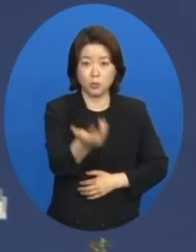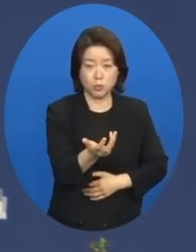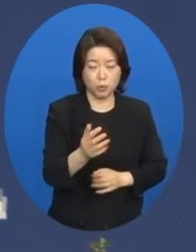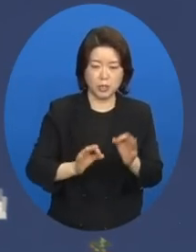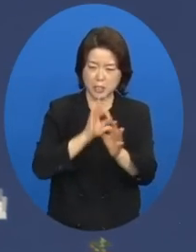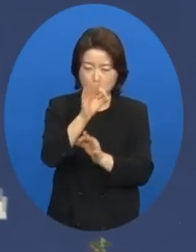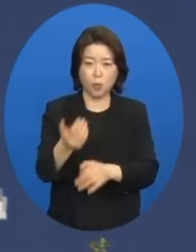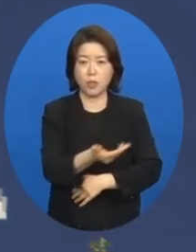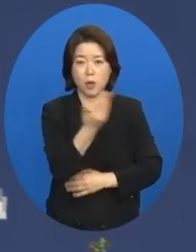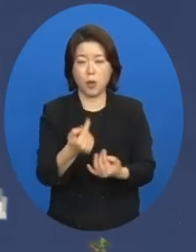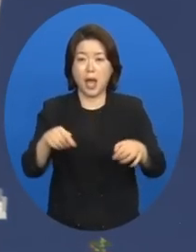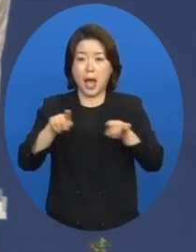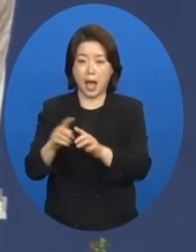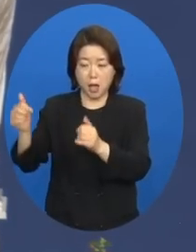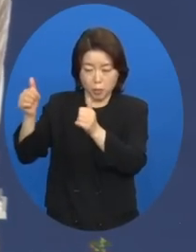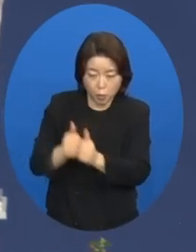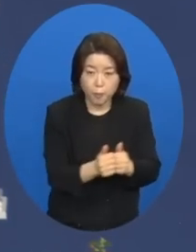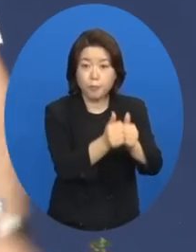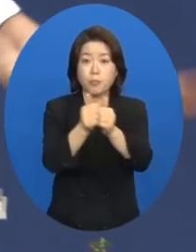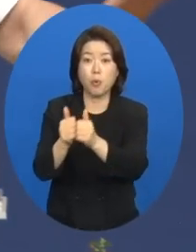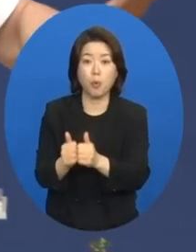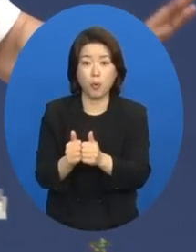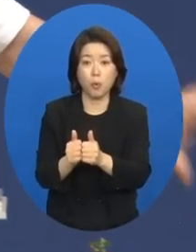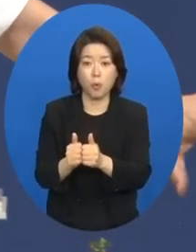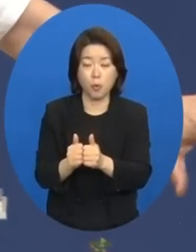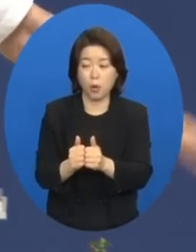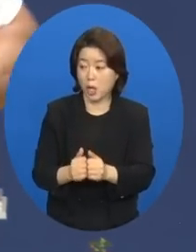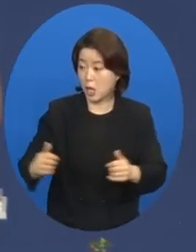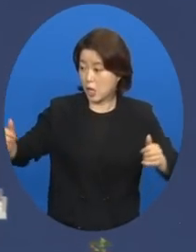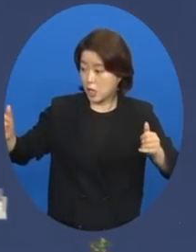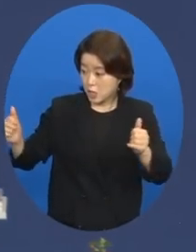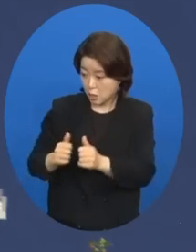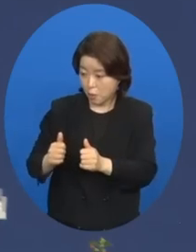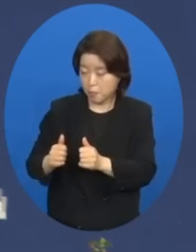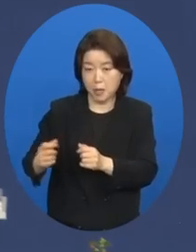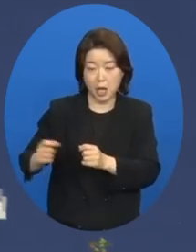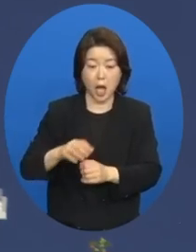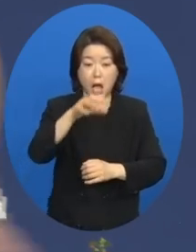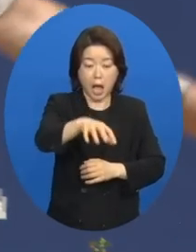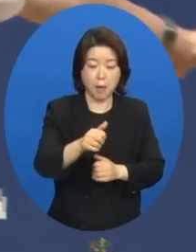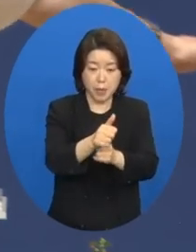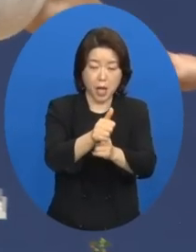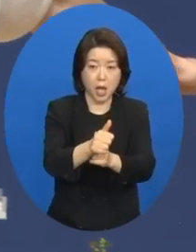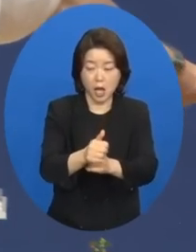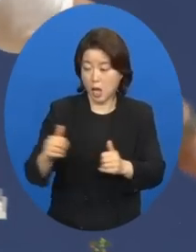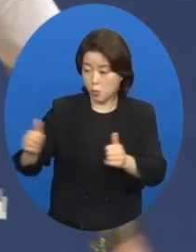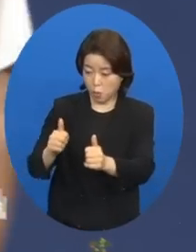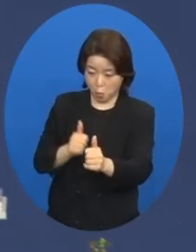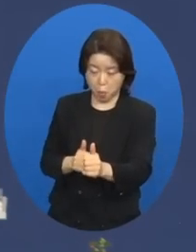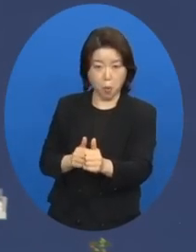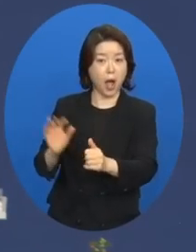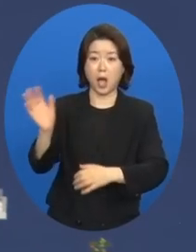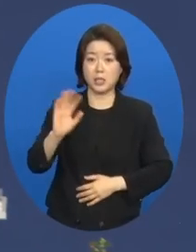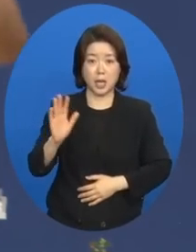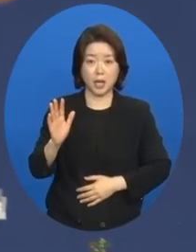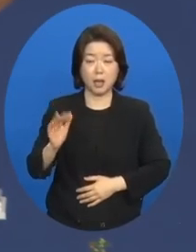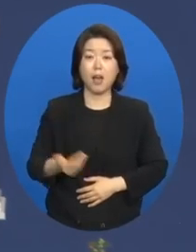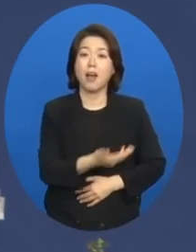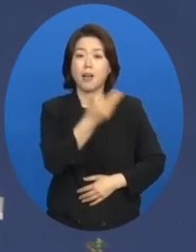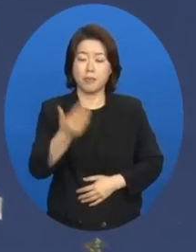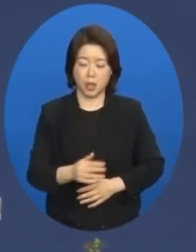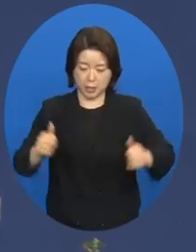너희와 함께 동행하게 하는데 옆에 동행이 아니고 앞에 동행이 아니고 뒤에 동행이 아니라